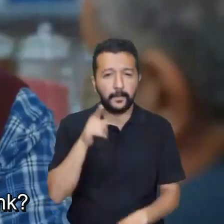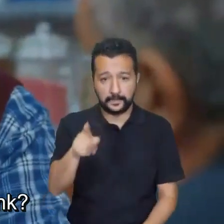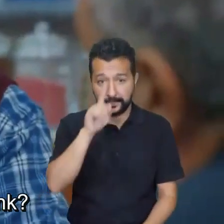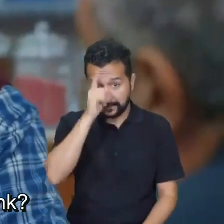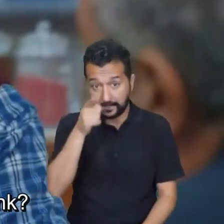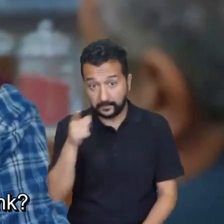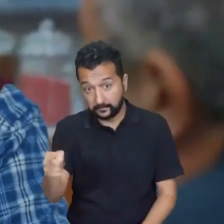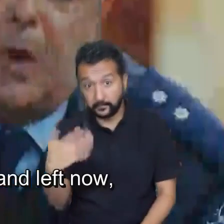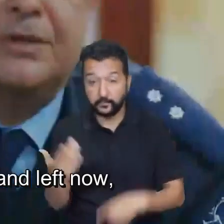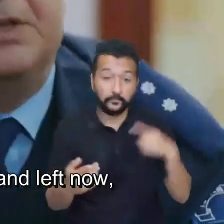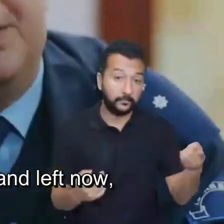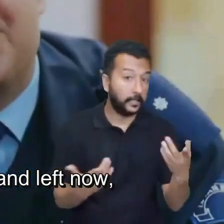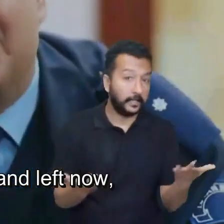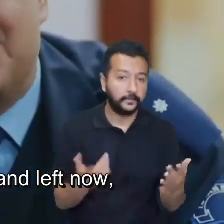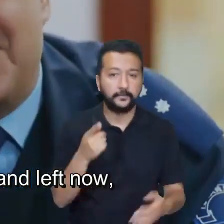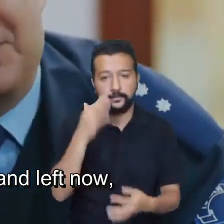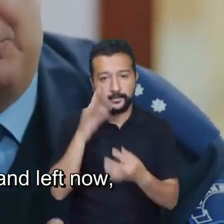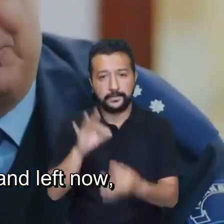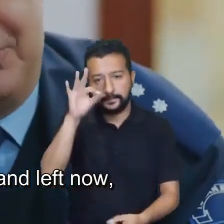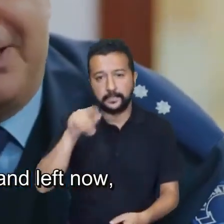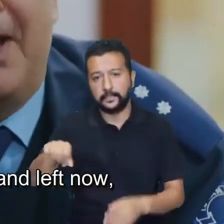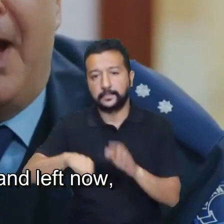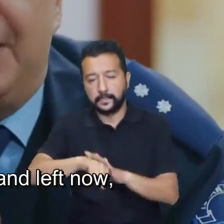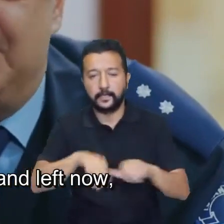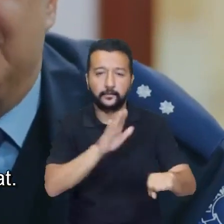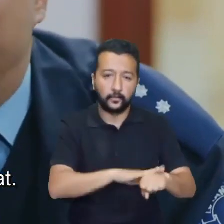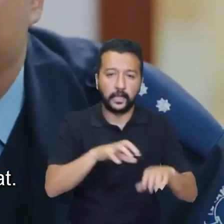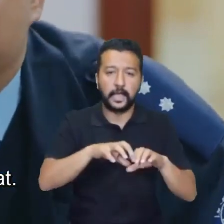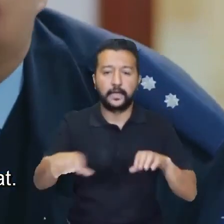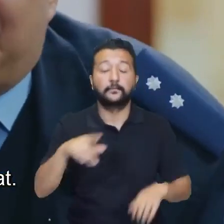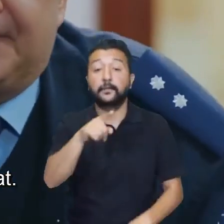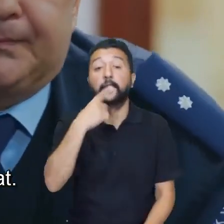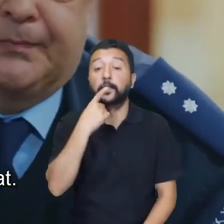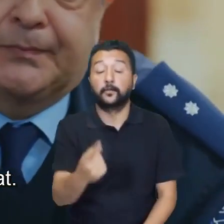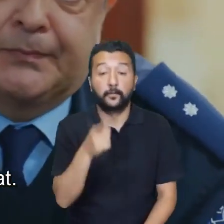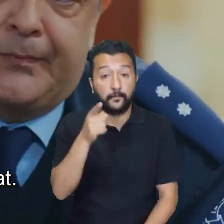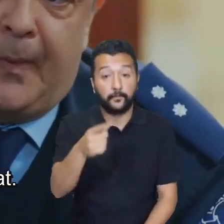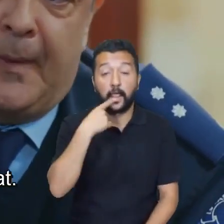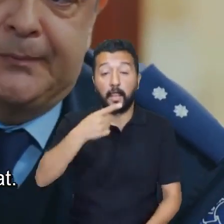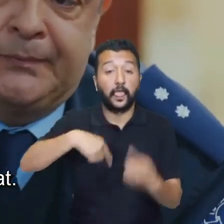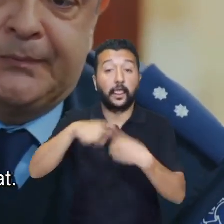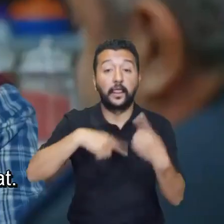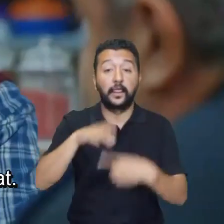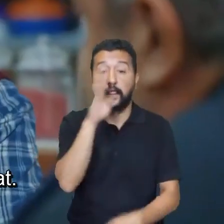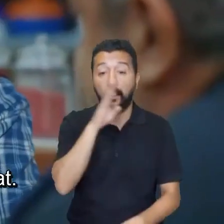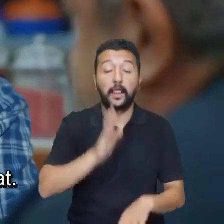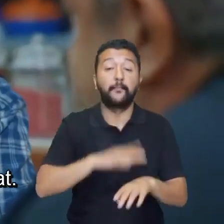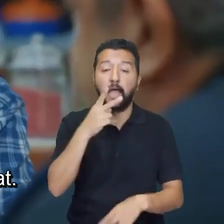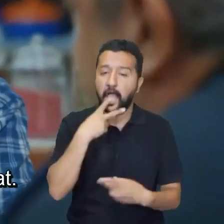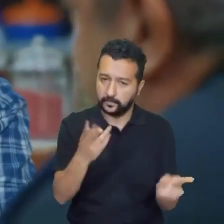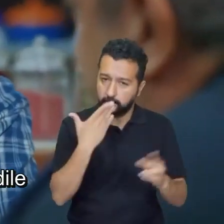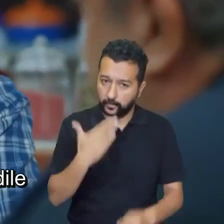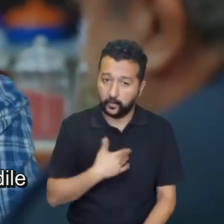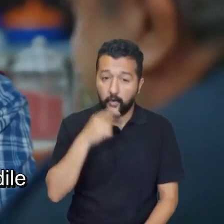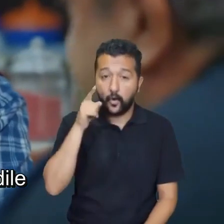sağ cenah mı, sol cenah mı? Bak şimdi insanları sağcı solcu diye ayırmayalım. Hulusi, bak lafı dolandırma. Direkt söyle